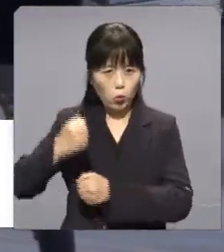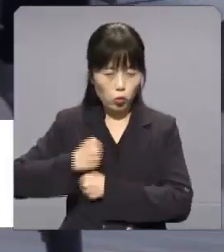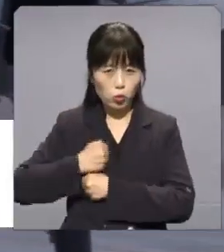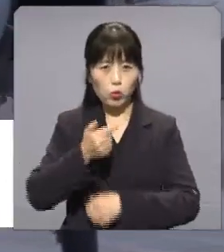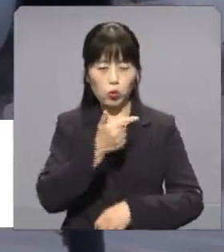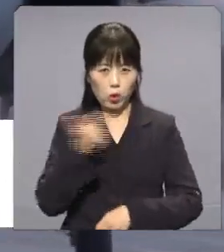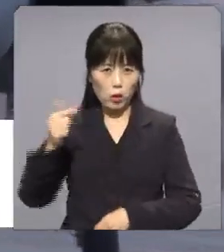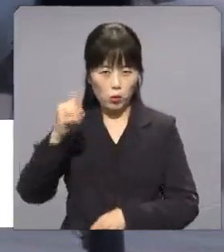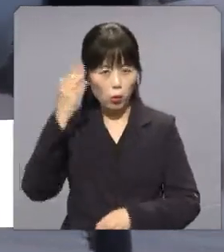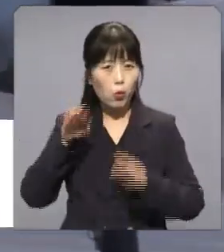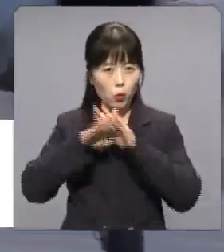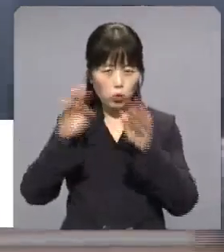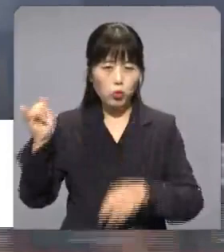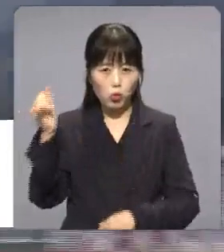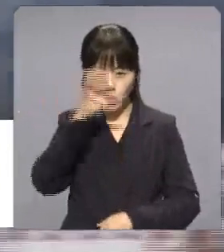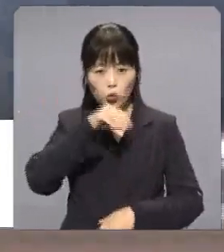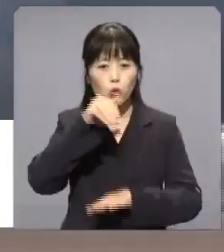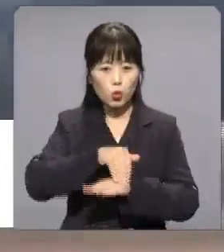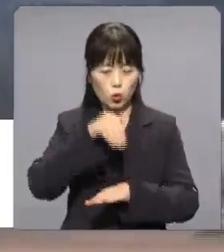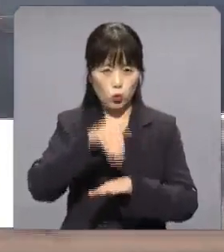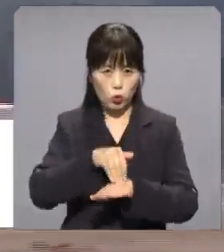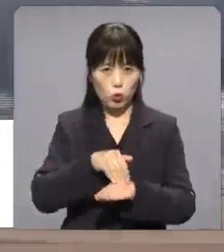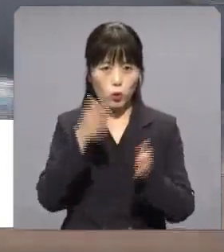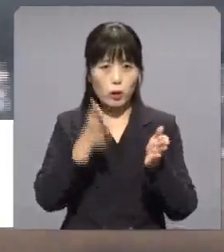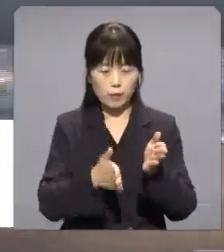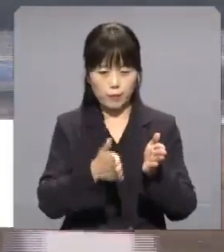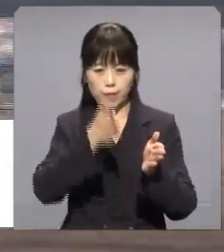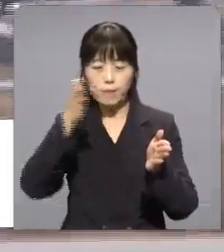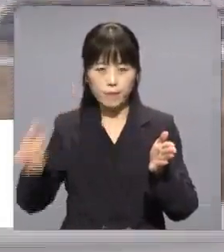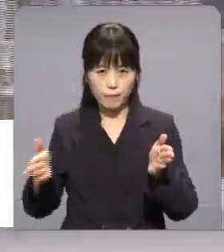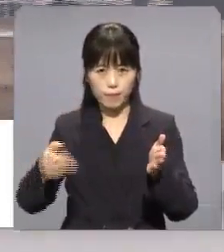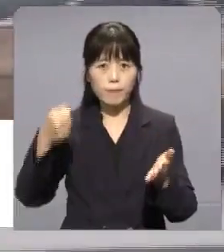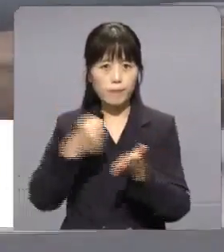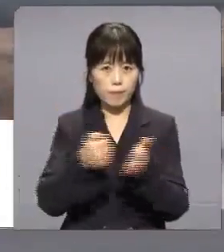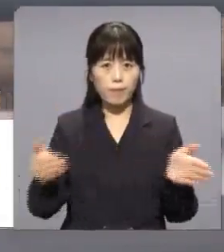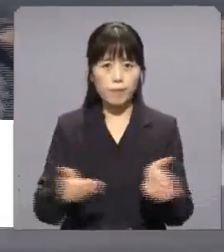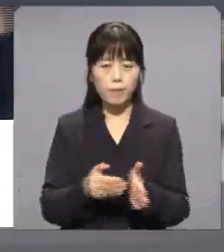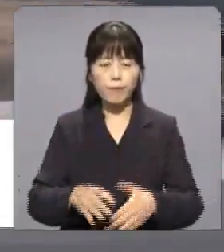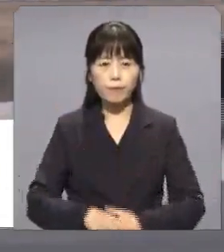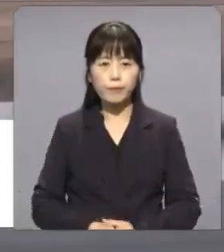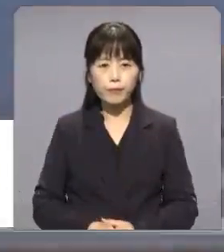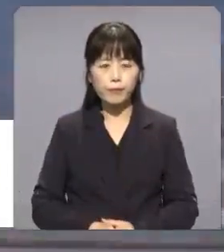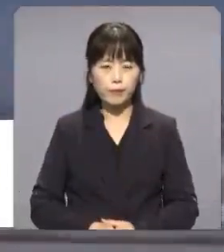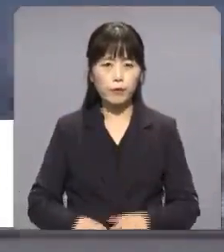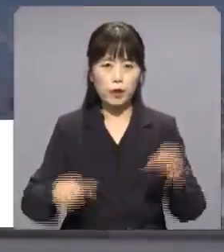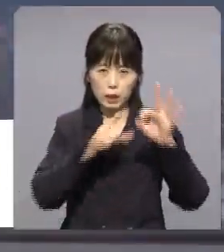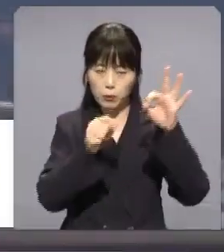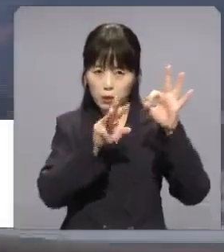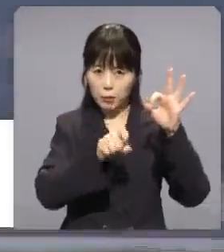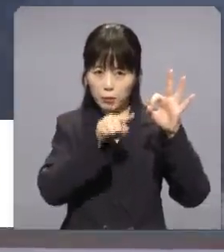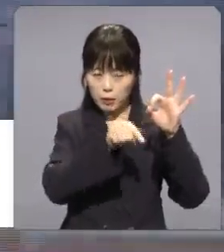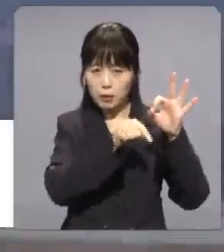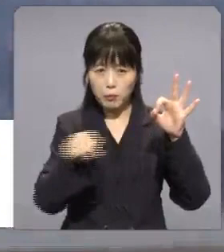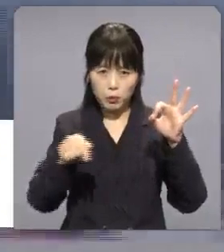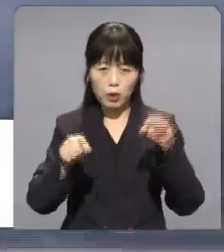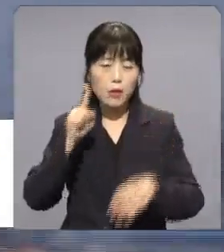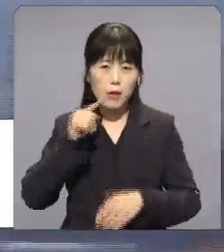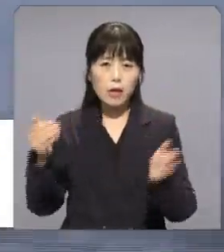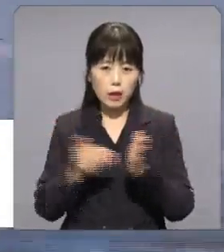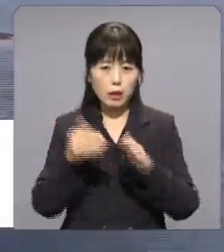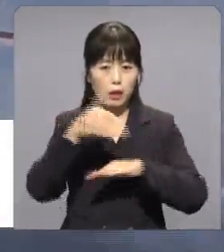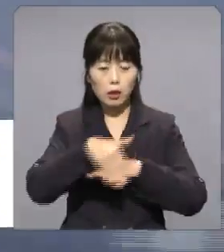연합 공중훈련, 비질런트 스톰 훈련 기간 연장을 결정했습니다. 지난달 31일부터